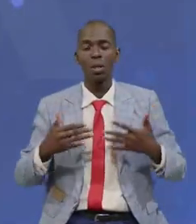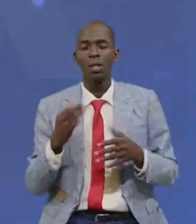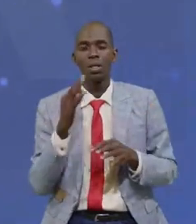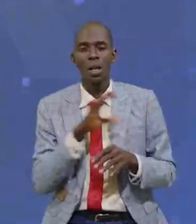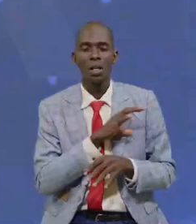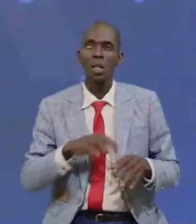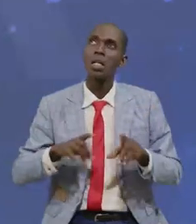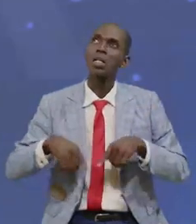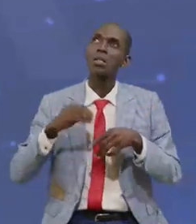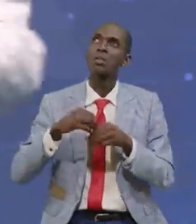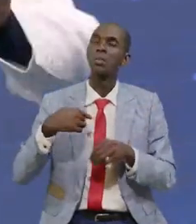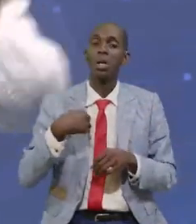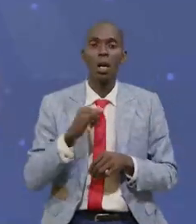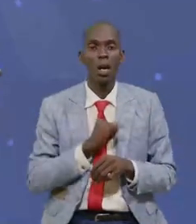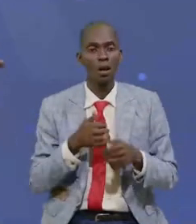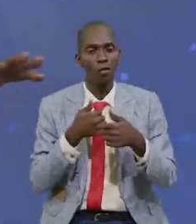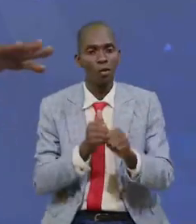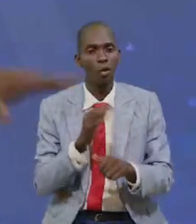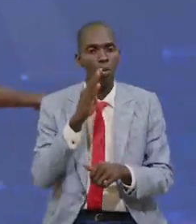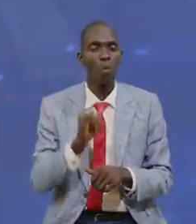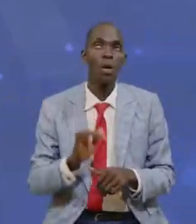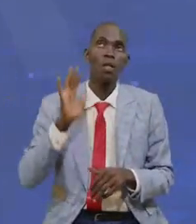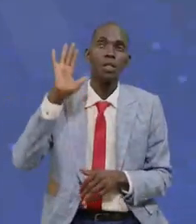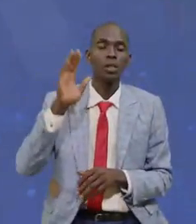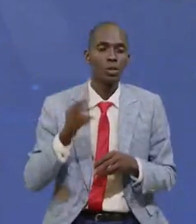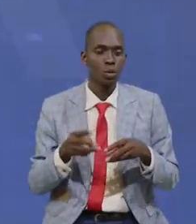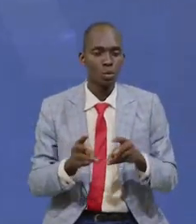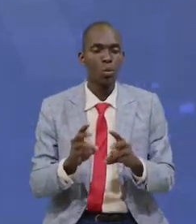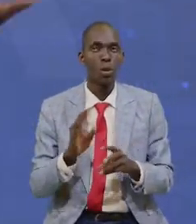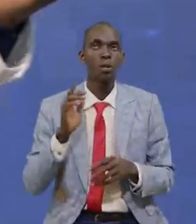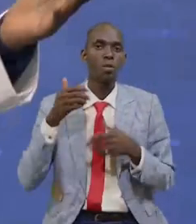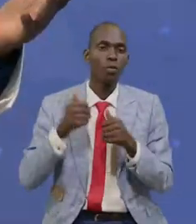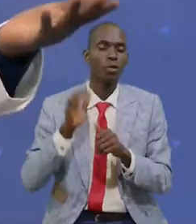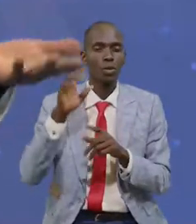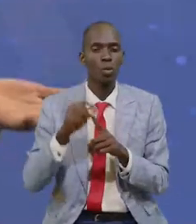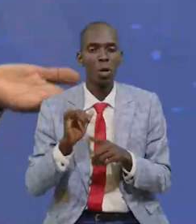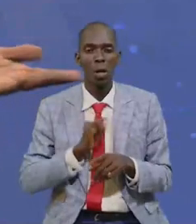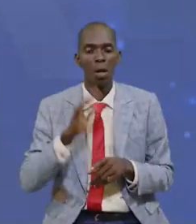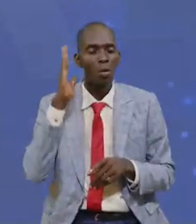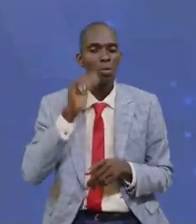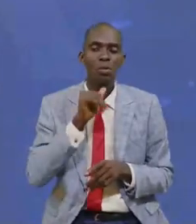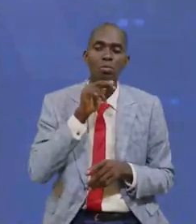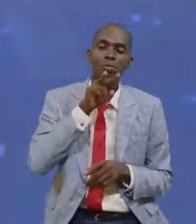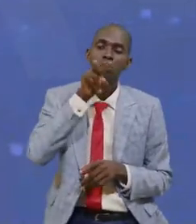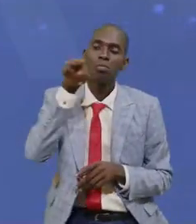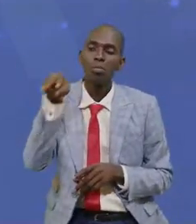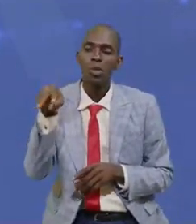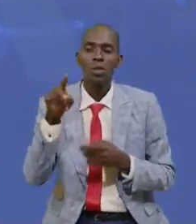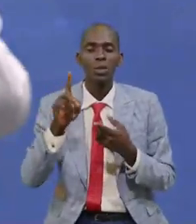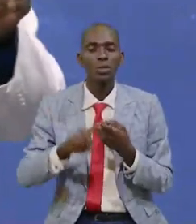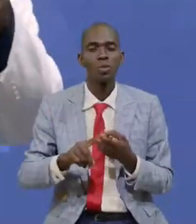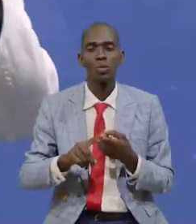Et j'obéis à ses règles et j'obéis à ses lois. Et je ne me plonge pas dans